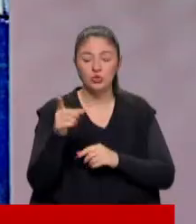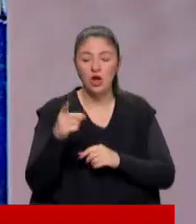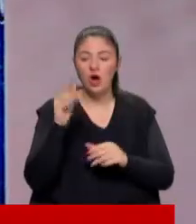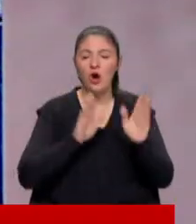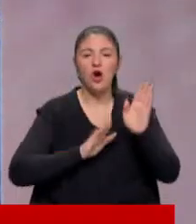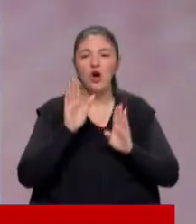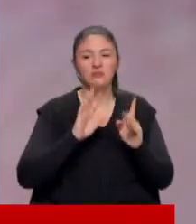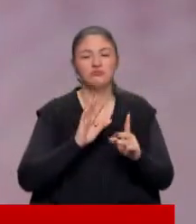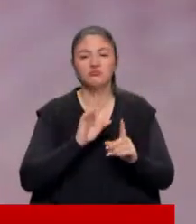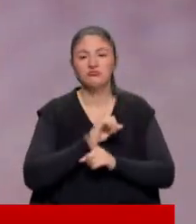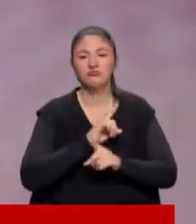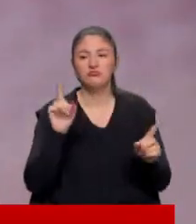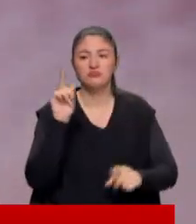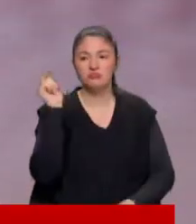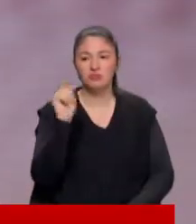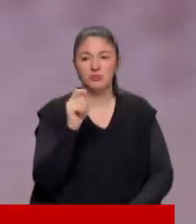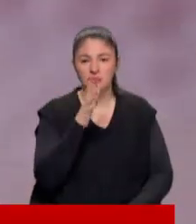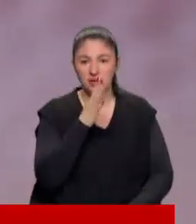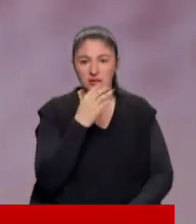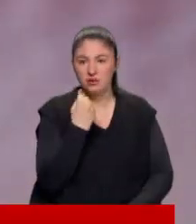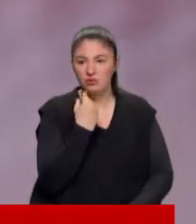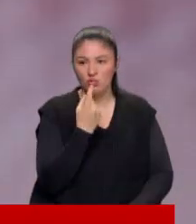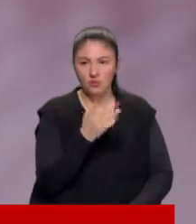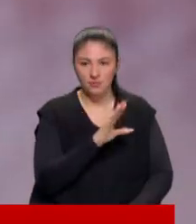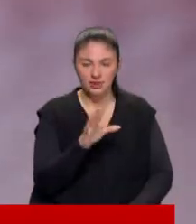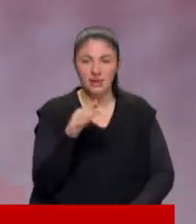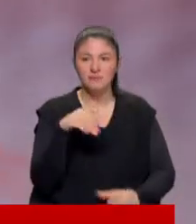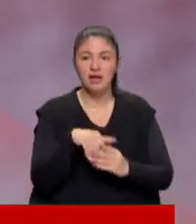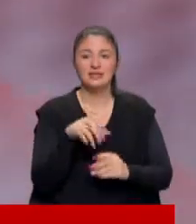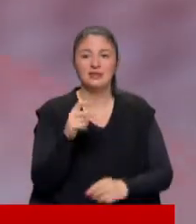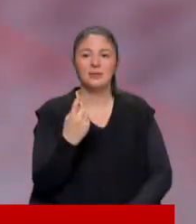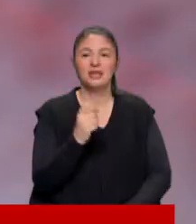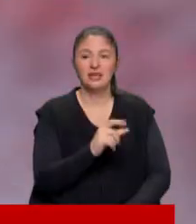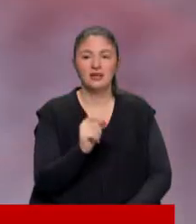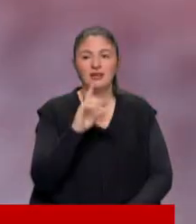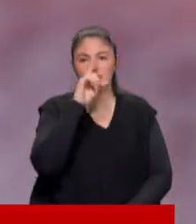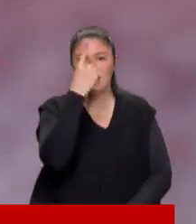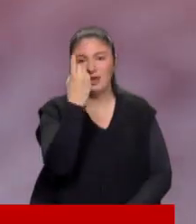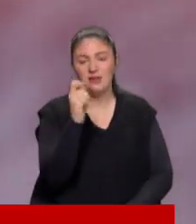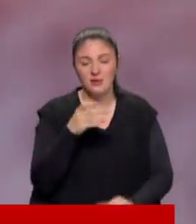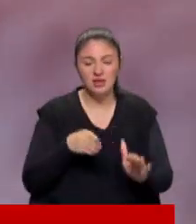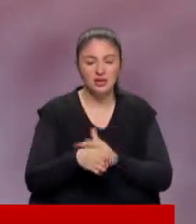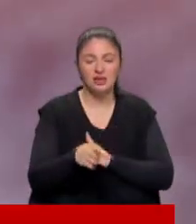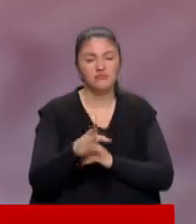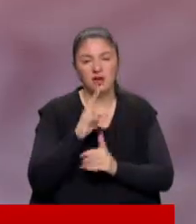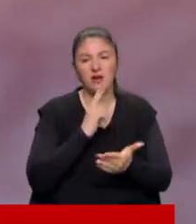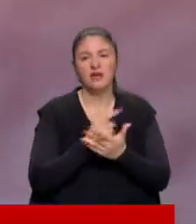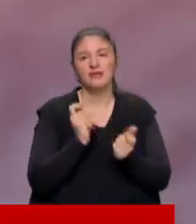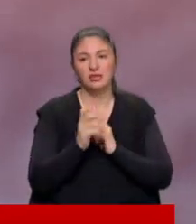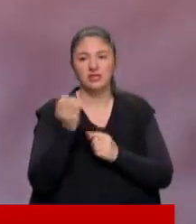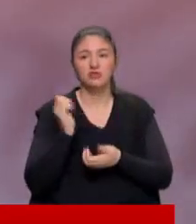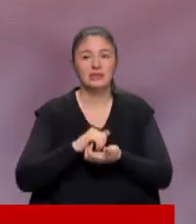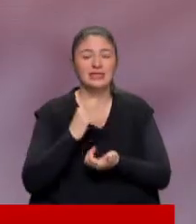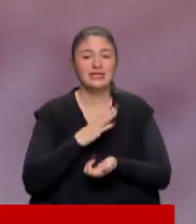oy çokluğuyla reddedildiğinin bilgisini verdik. Parti 81 ilde seçime tek başına girme kararını değiştirmedi.